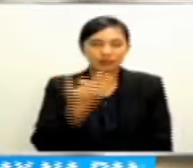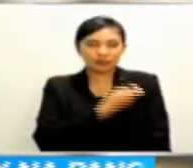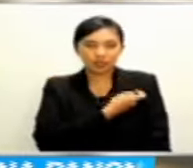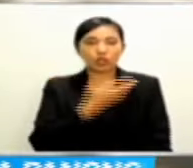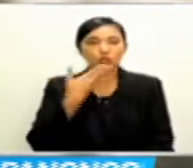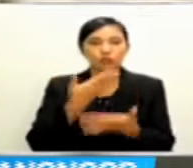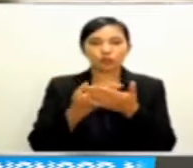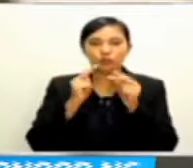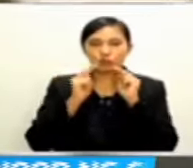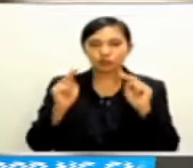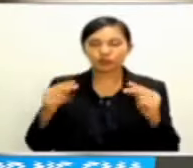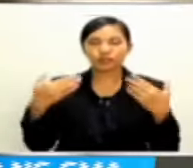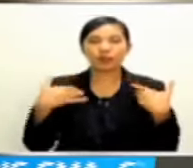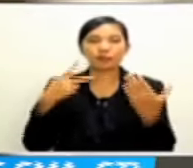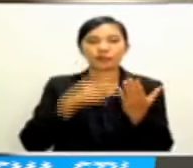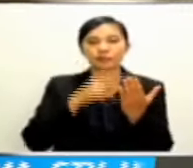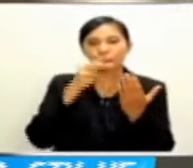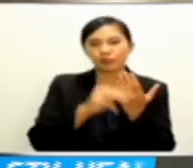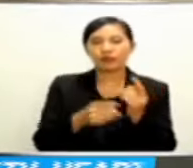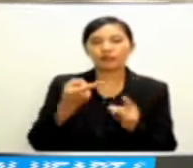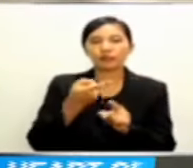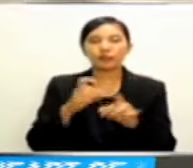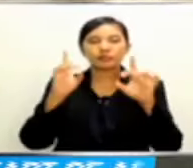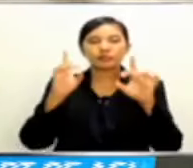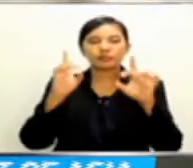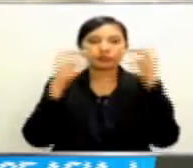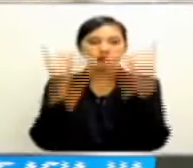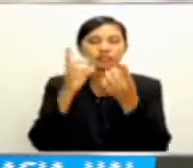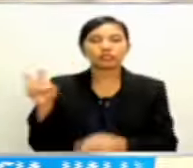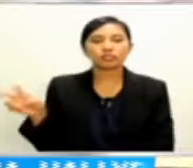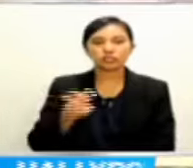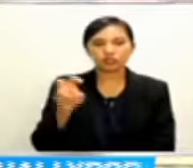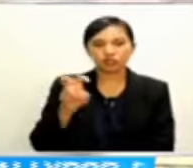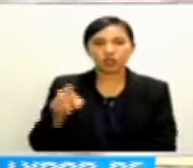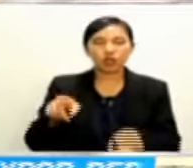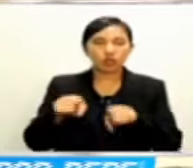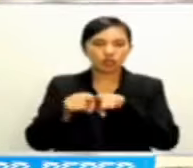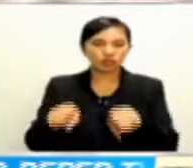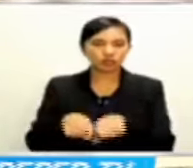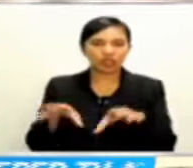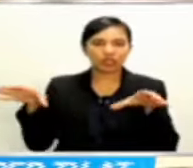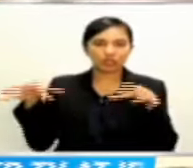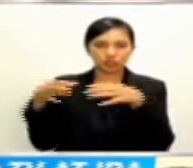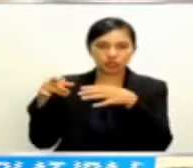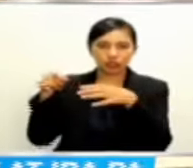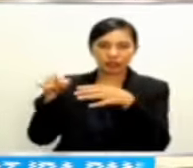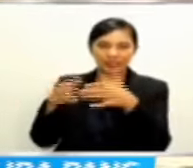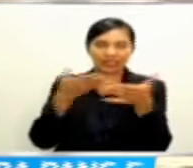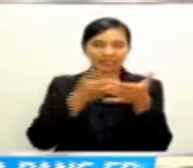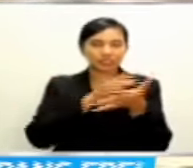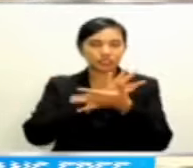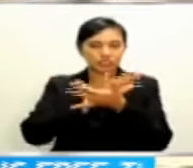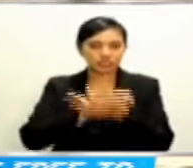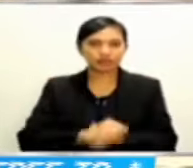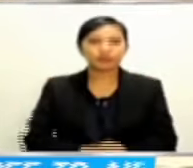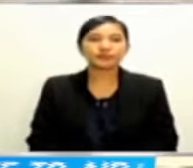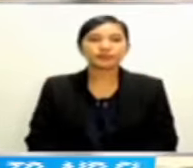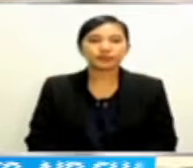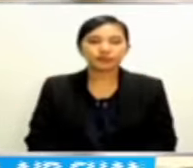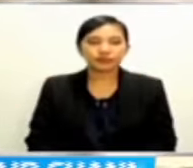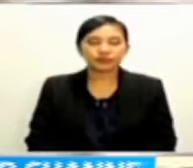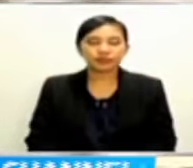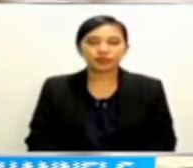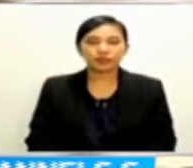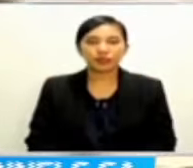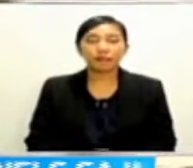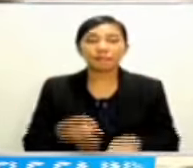inisyatiba ng Department of tourism at National task force against covid-19 pero may mga nabakunahan na rin na mga residente lalo na iyung mga